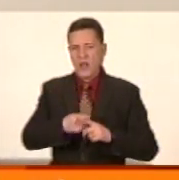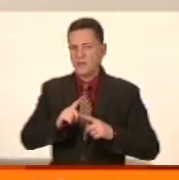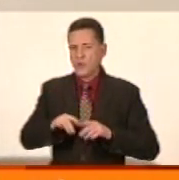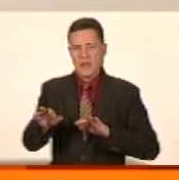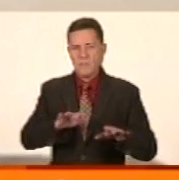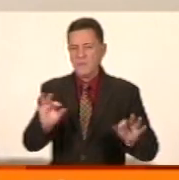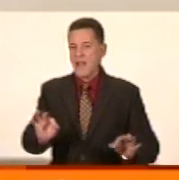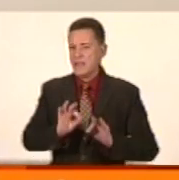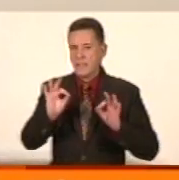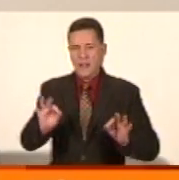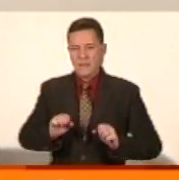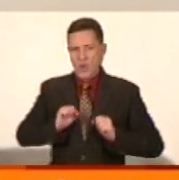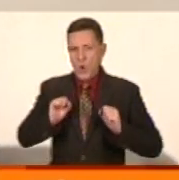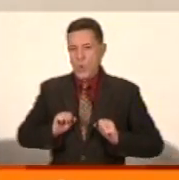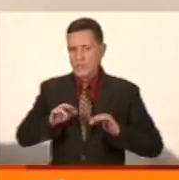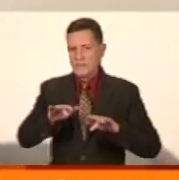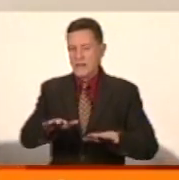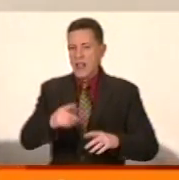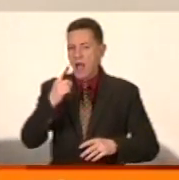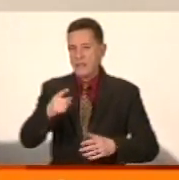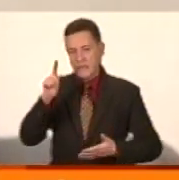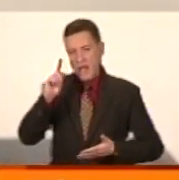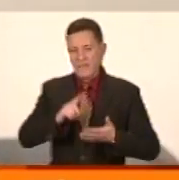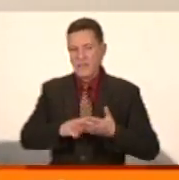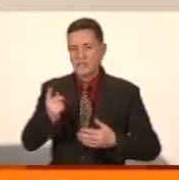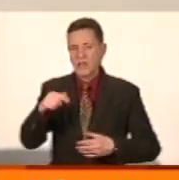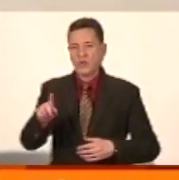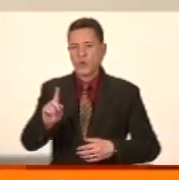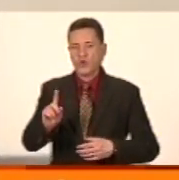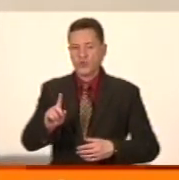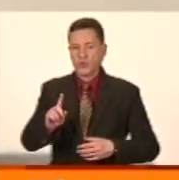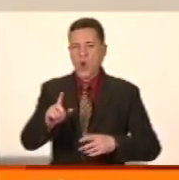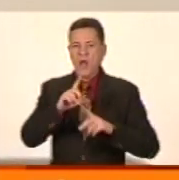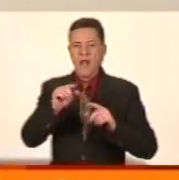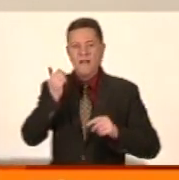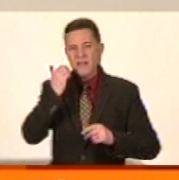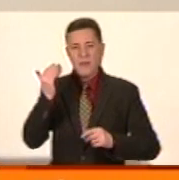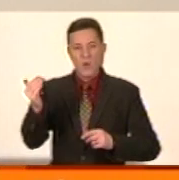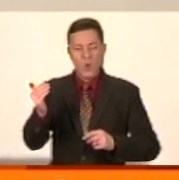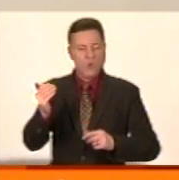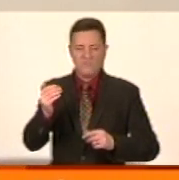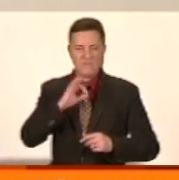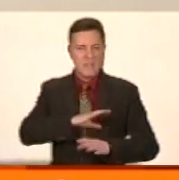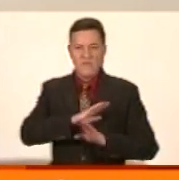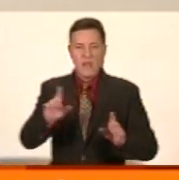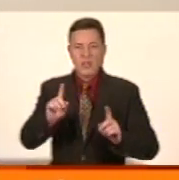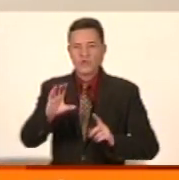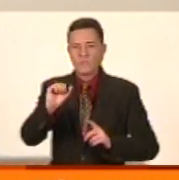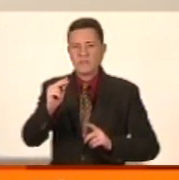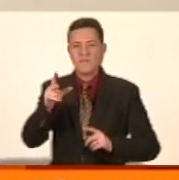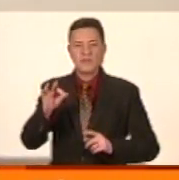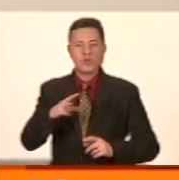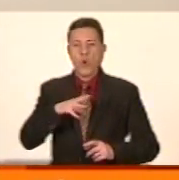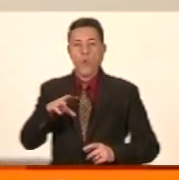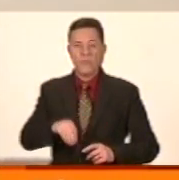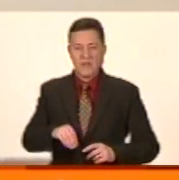предпринимает ровным счетом никаких усилий. Одна надежда на то, что, скажем так, Кремлю абсолютно невыгодно, чтобы Савченко взяла и умерла.